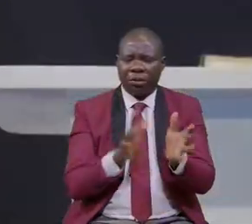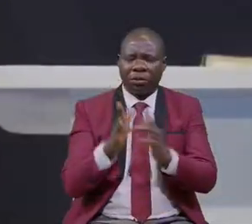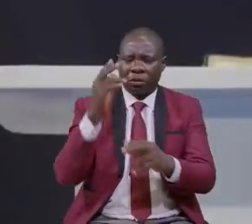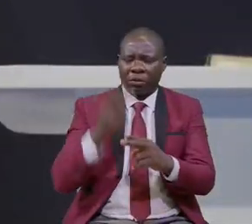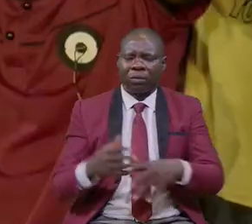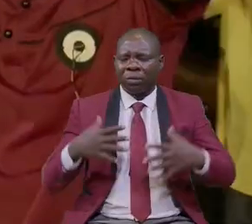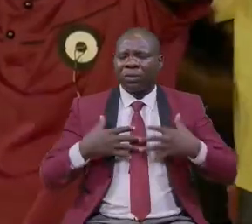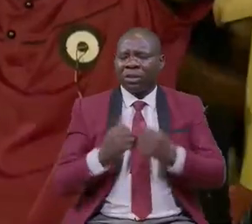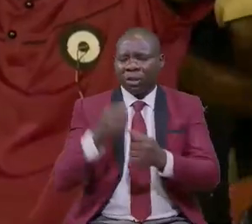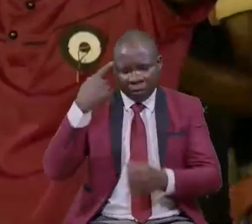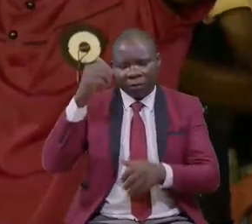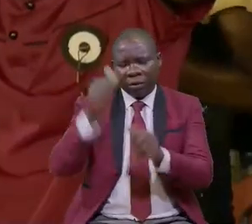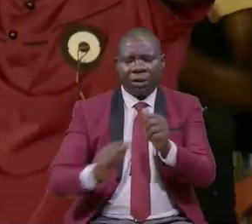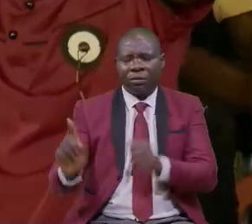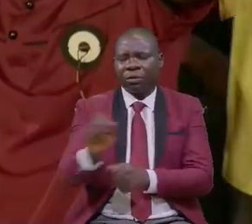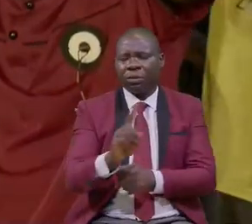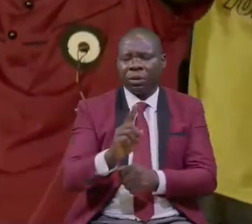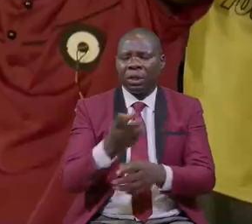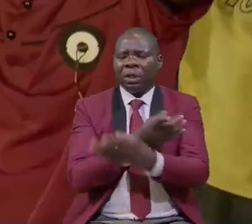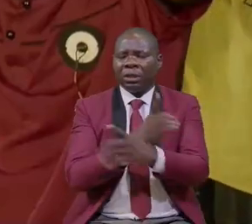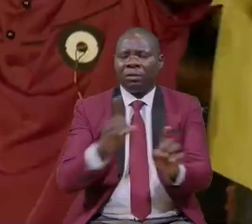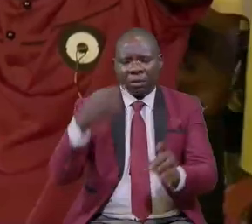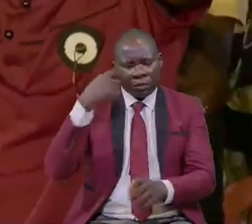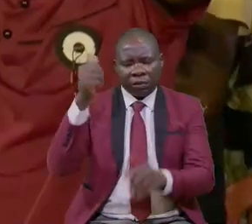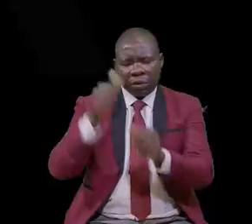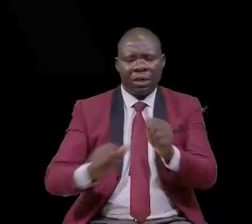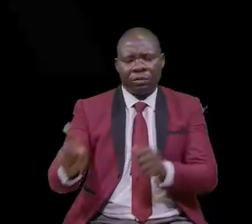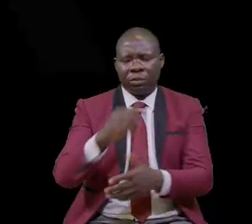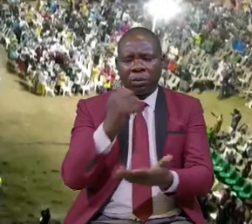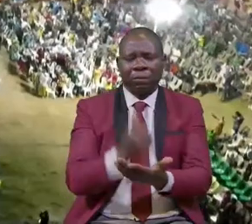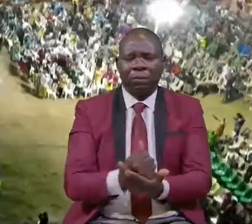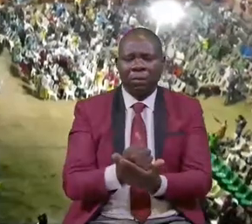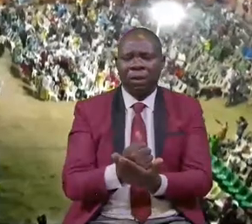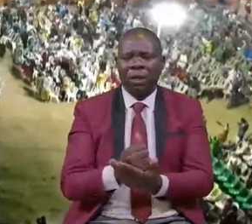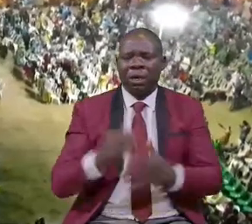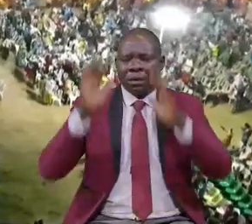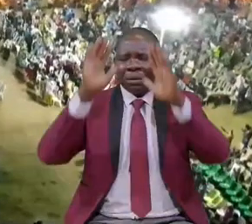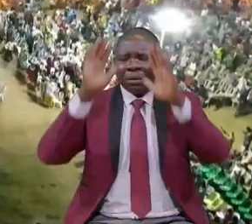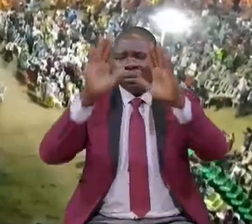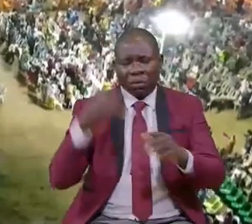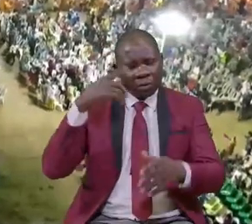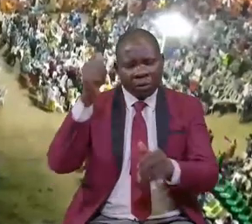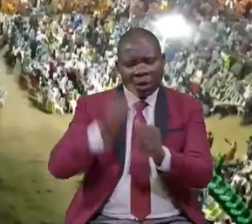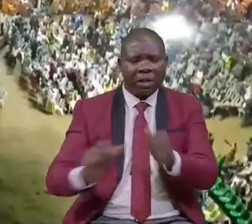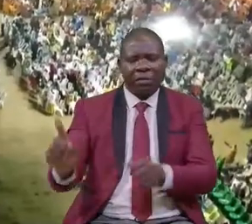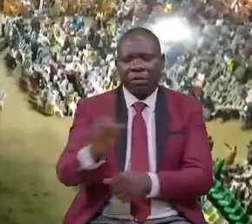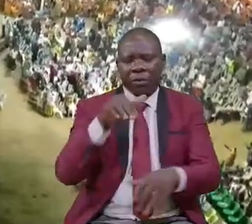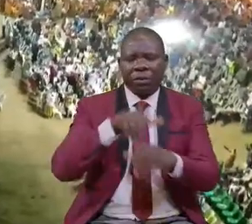Guérison pour tout le monde. Délivrance pour tout le monde. Miracle pour tout le